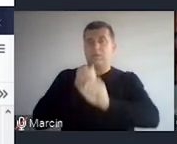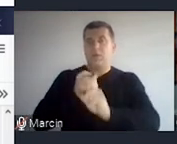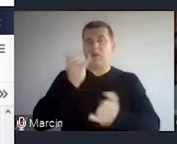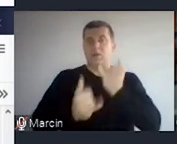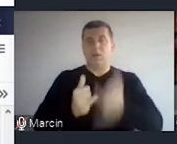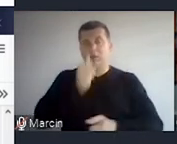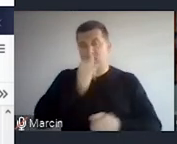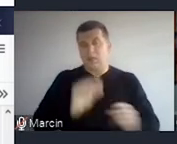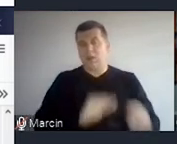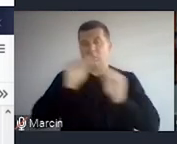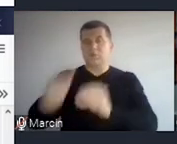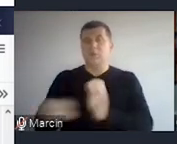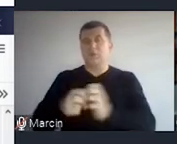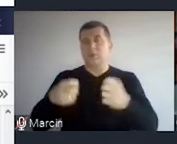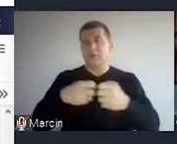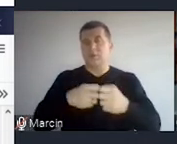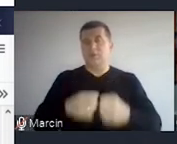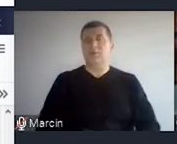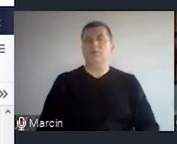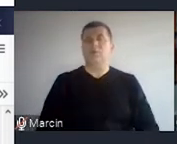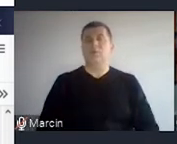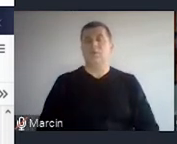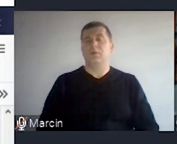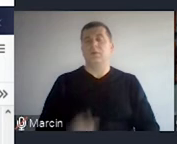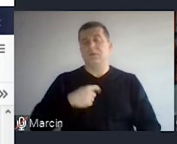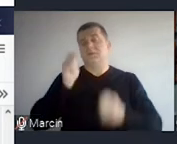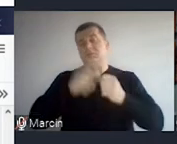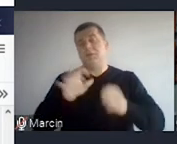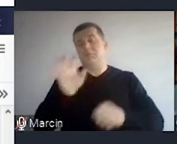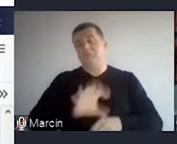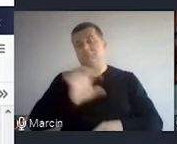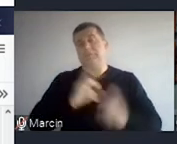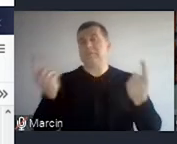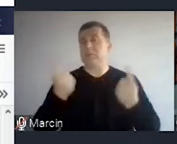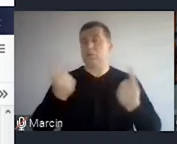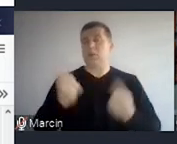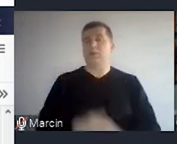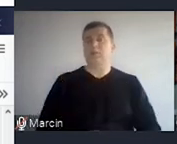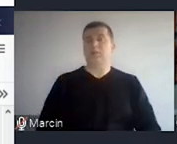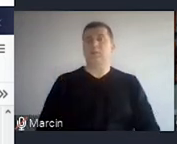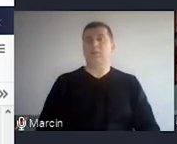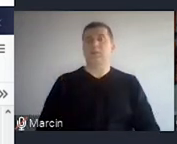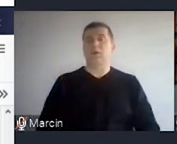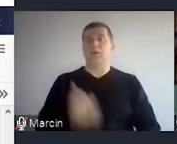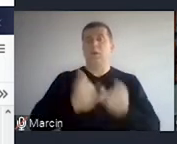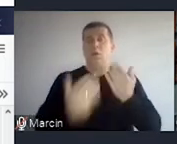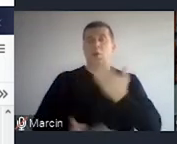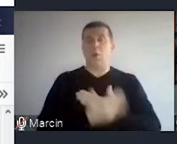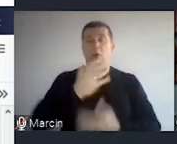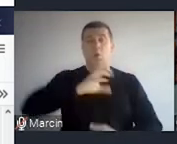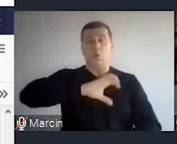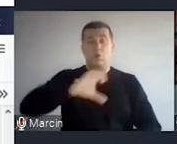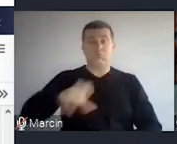jeżeli nie da się jej przenieść do sieci, no i monitorujemy sytuację w momencie, kiedy okaże się, że